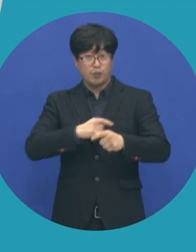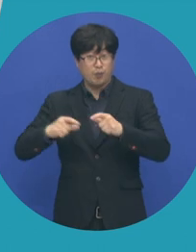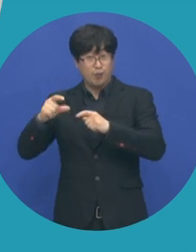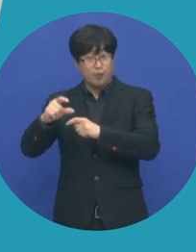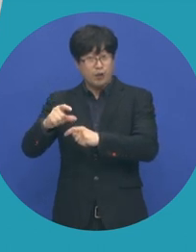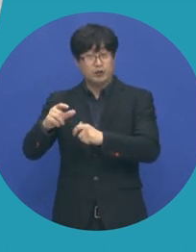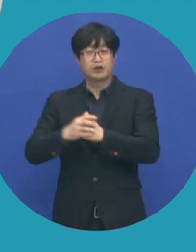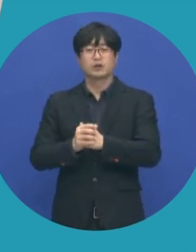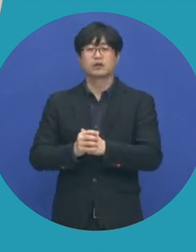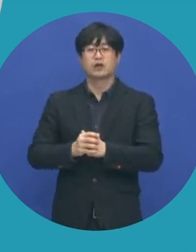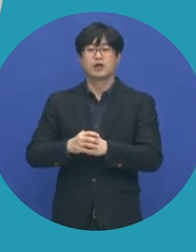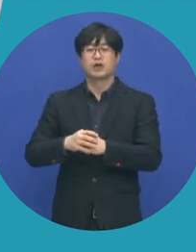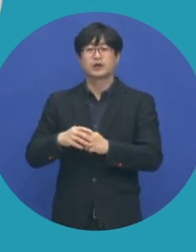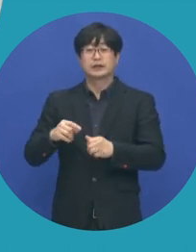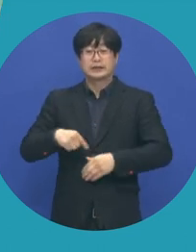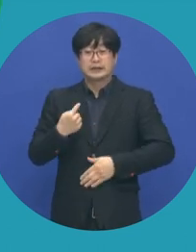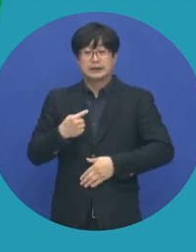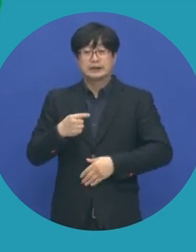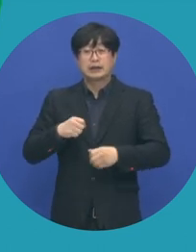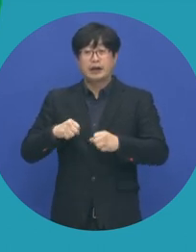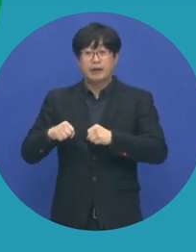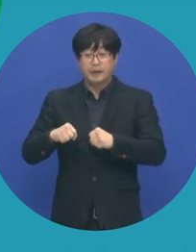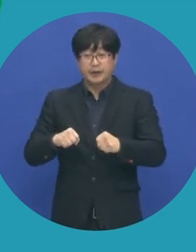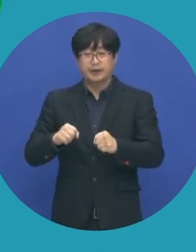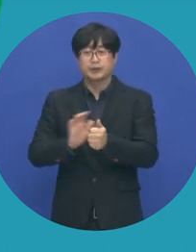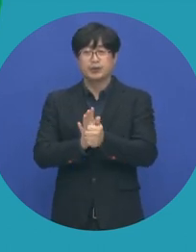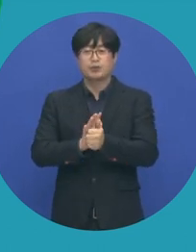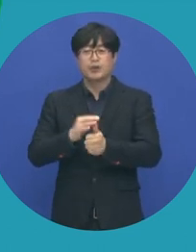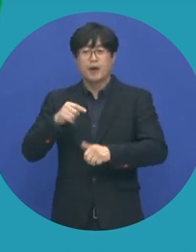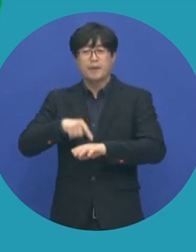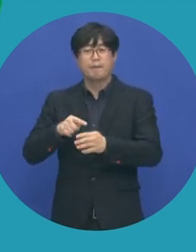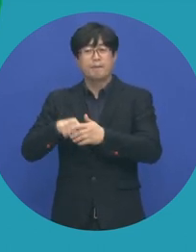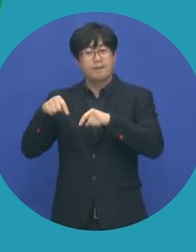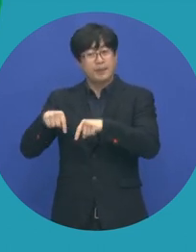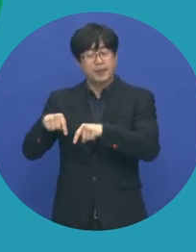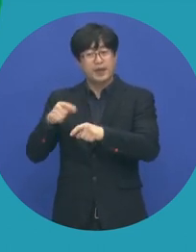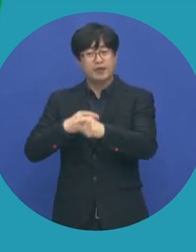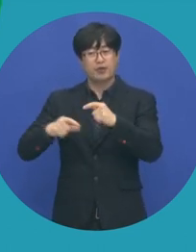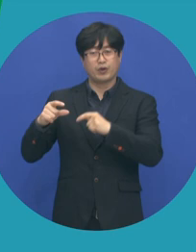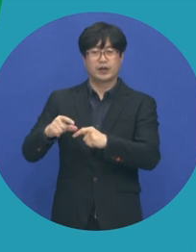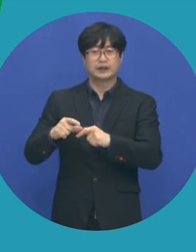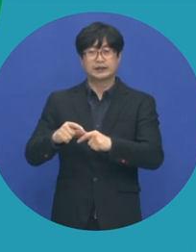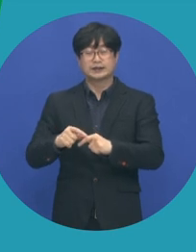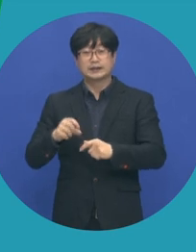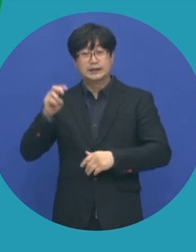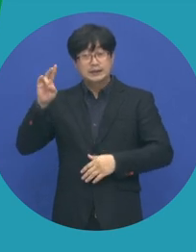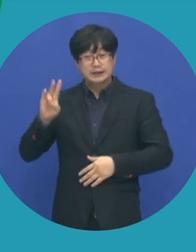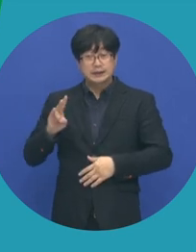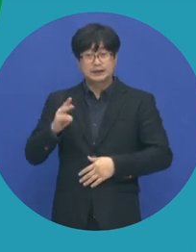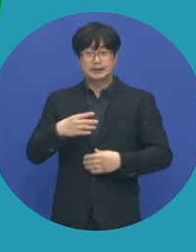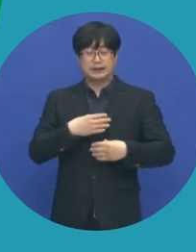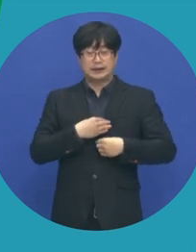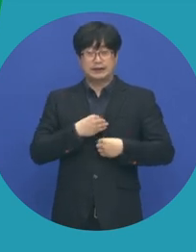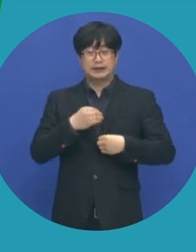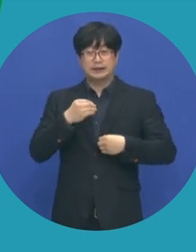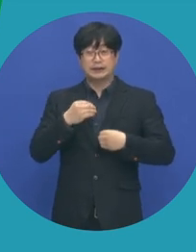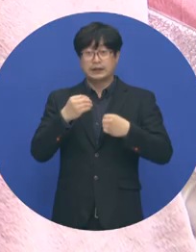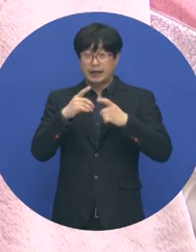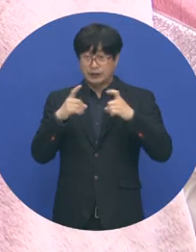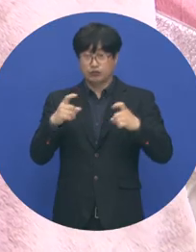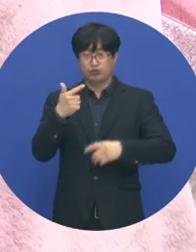서비스에 재활돌봄과 심리상담 등 2개 서비스가 추가된 형태로 시흥, 이천, 안성 등 6곳에서